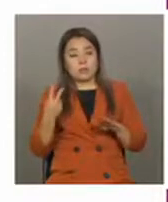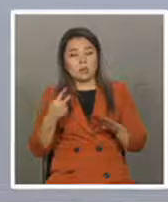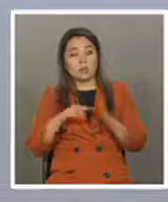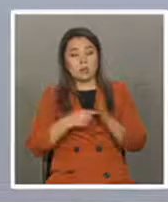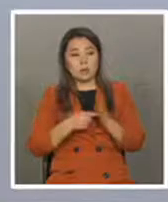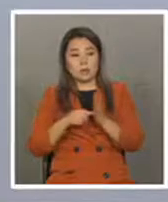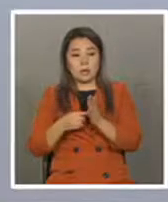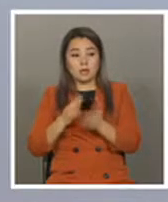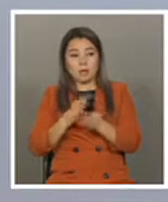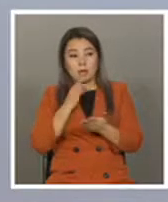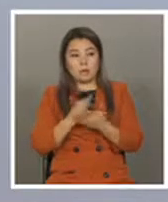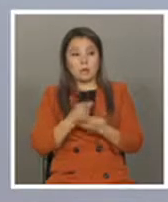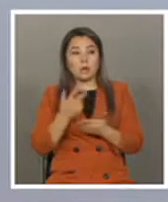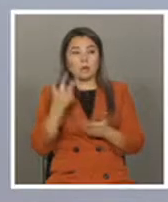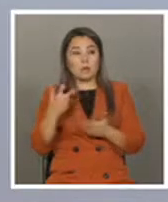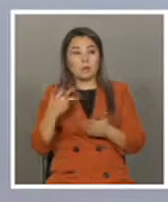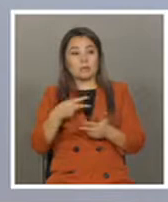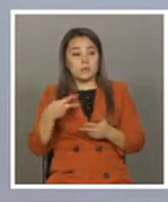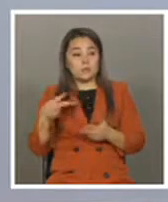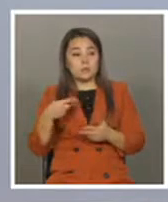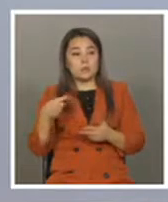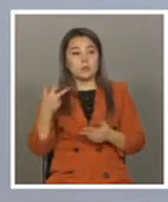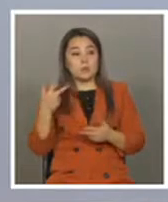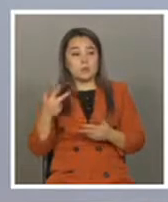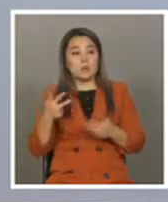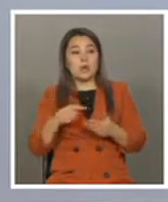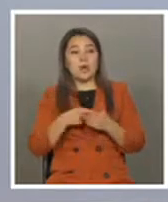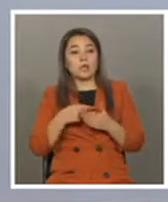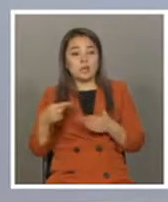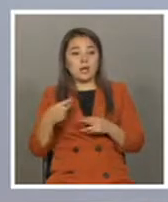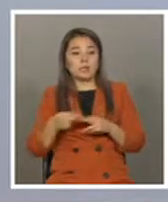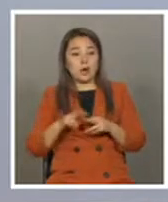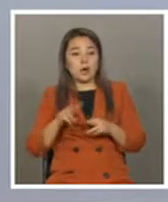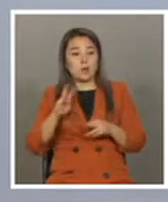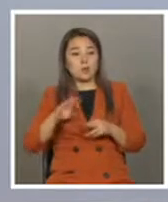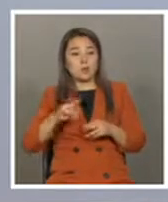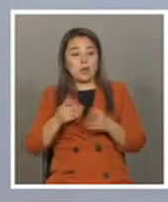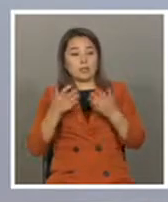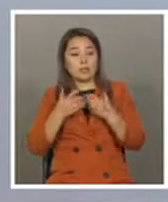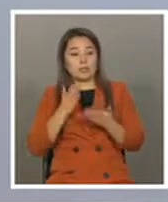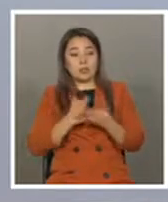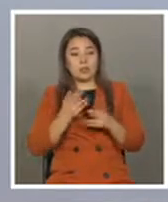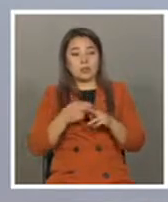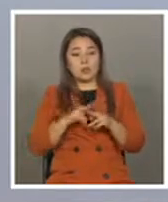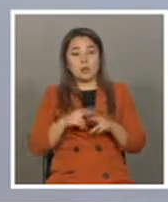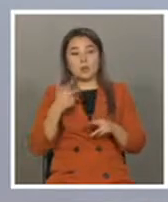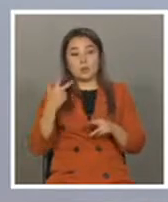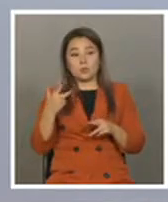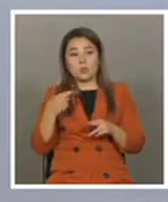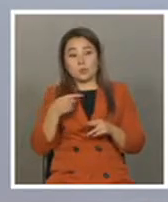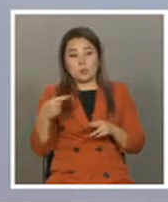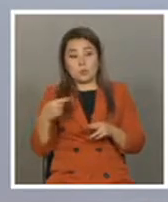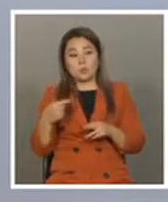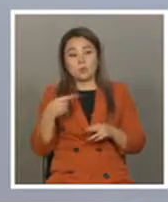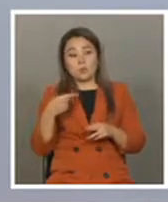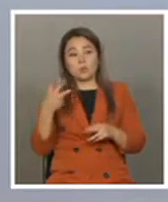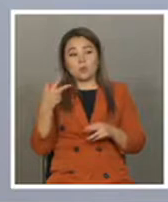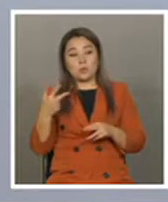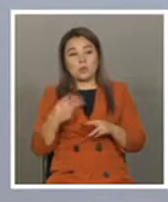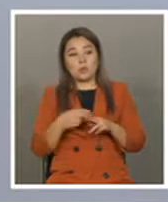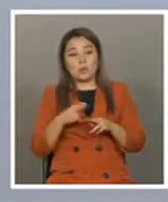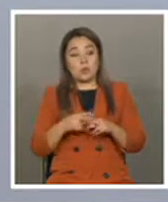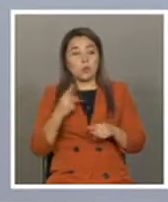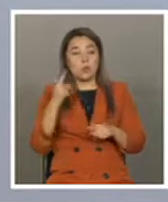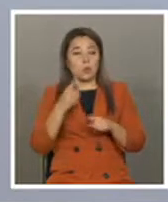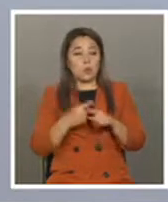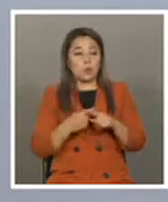біз 3-тен -3-ті азайтып модулін есептейік. Сонда 3 азайту -3 оларды